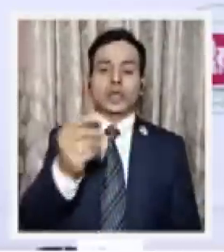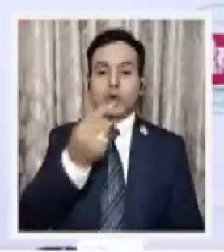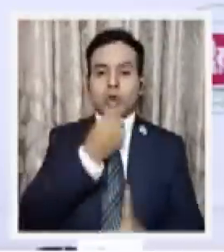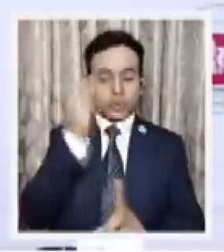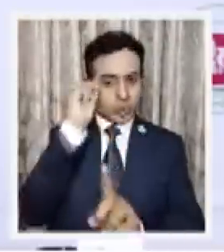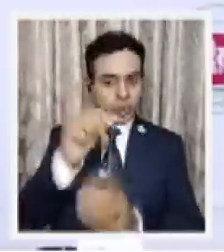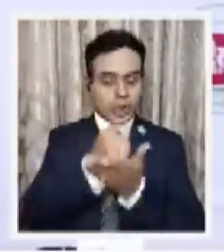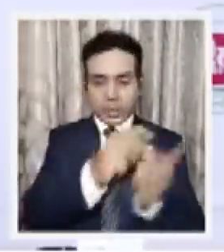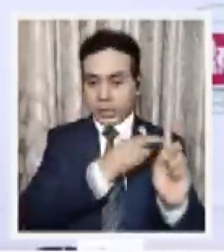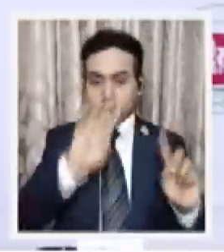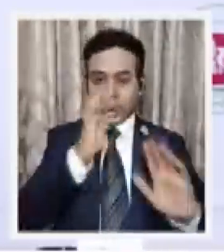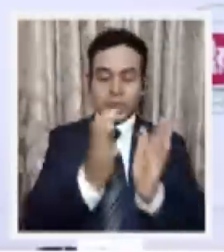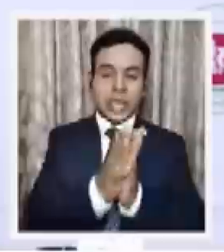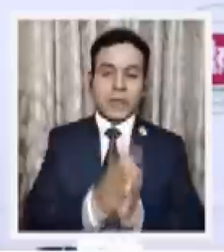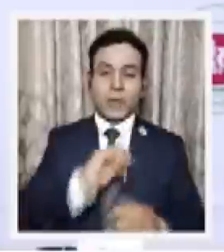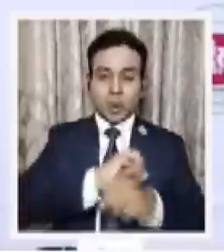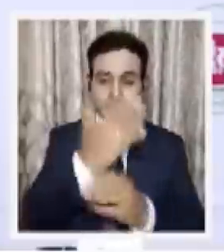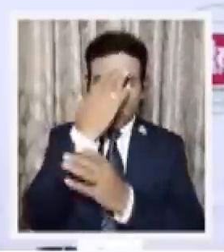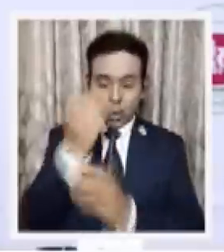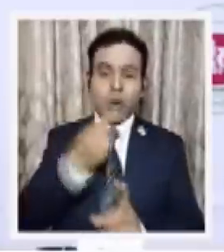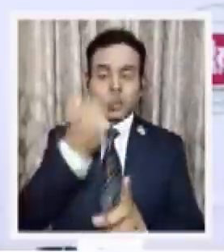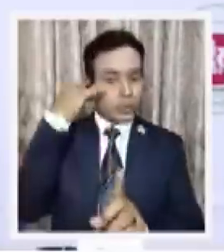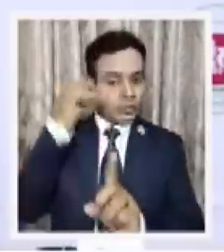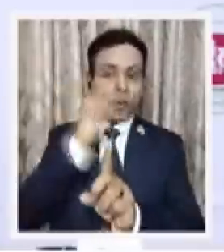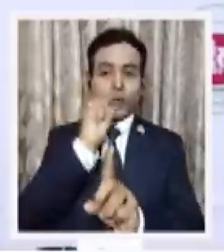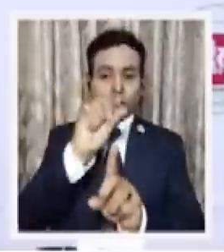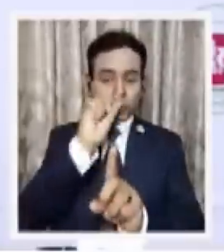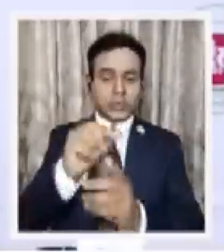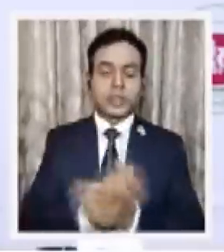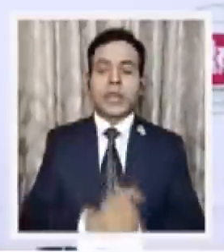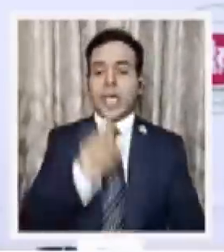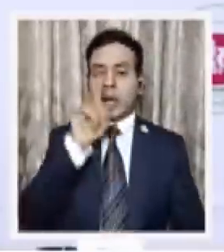কোভিড-19 স্বাস্থ্যসেবা টেলিমেডিসিনের মাধ্যমে গ্রহণ করেছেন